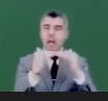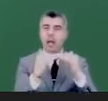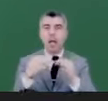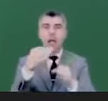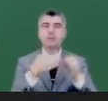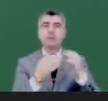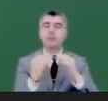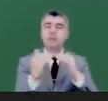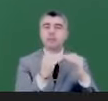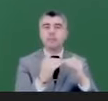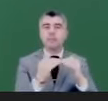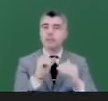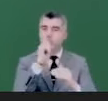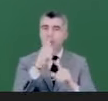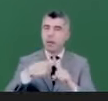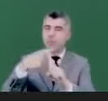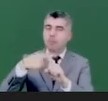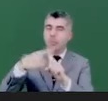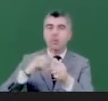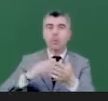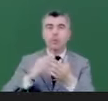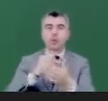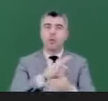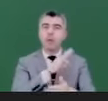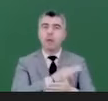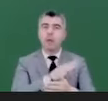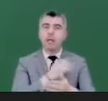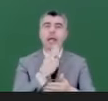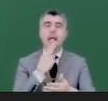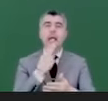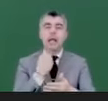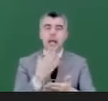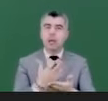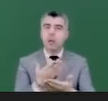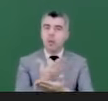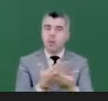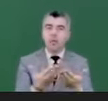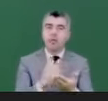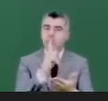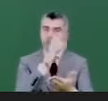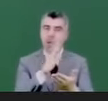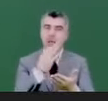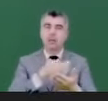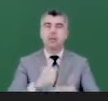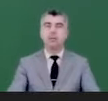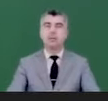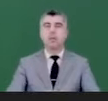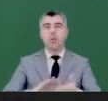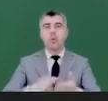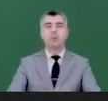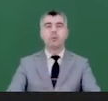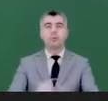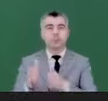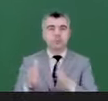تحسين الاجور وهشي كله ان شاء الله غادي يرجع على بلادنا بالخير خاصه في الطلب الداخلي و جمله من